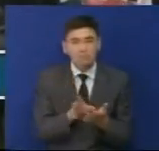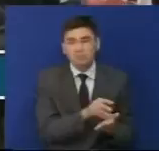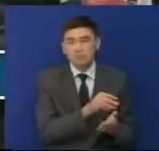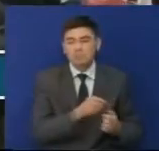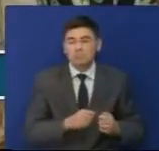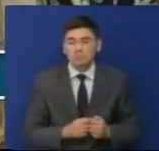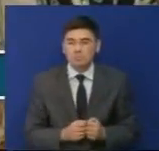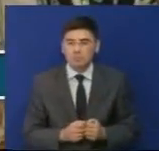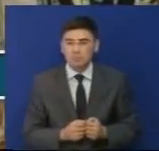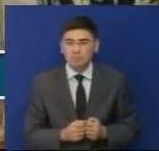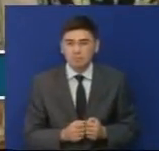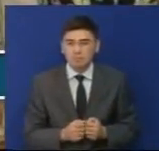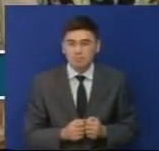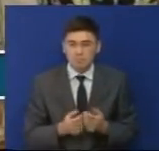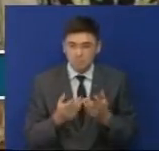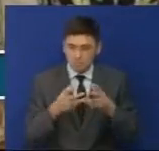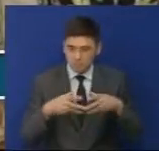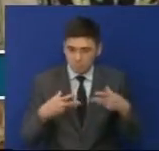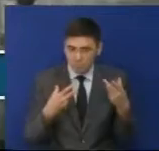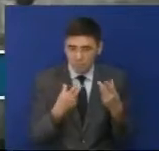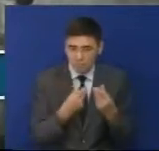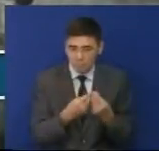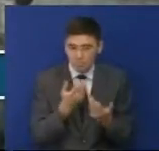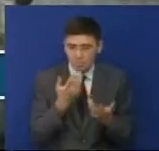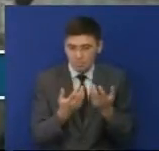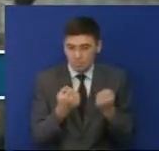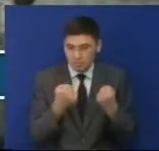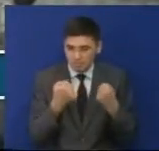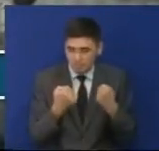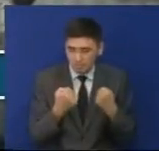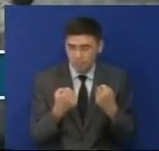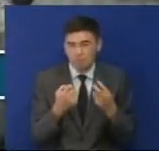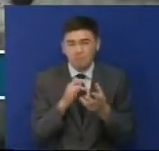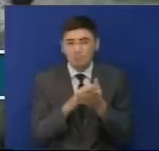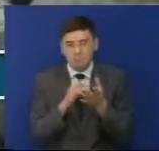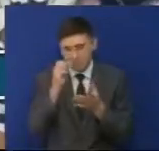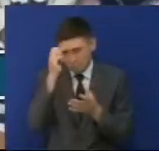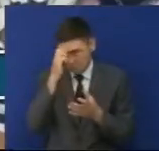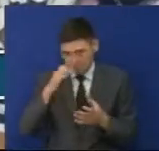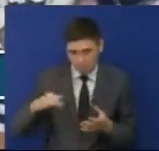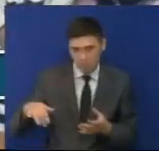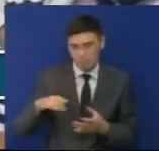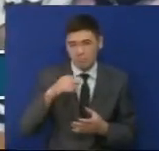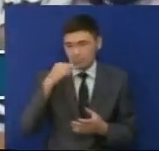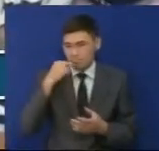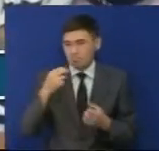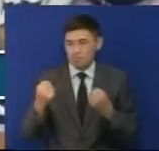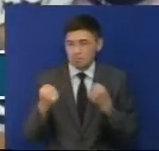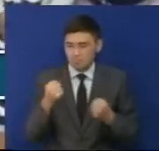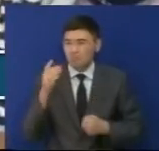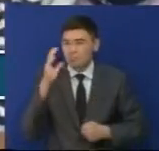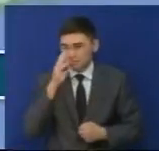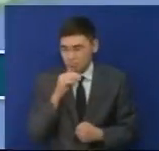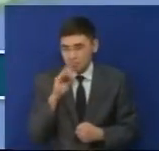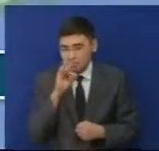Отан отбасынан басталады, ал отбасы ұлттың тірегі. Бұл ретте неке мен отбасы институтын қалыптастыру, отбасылық құндылықтарды өскелең ұрпаққа